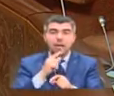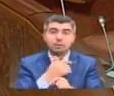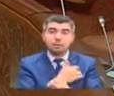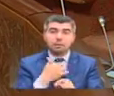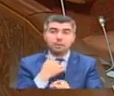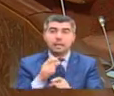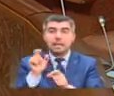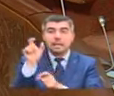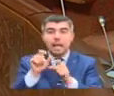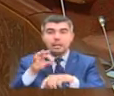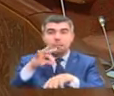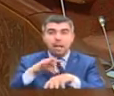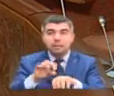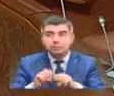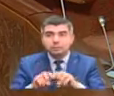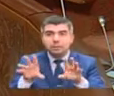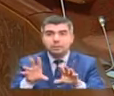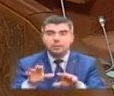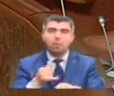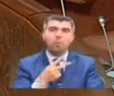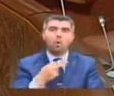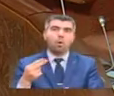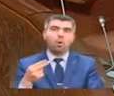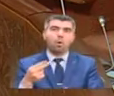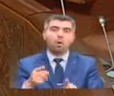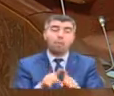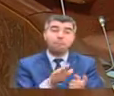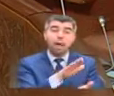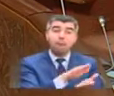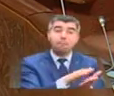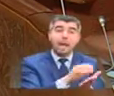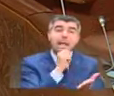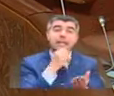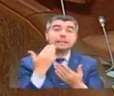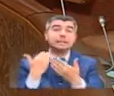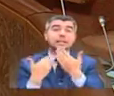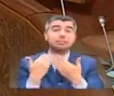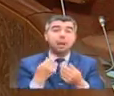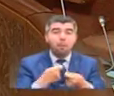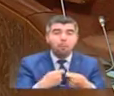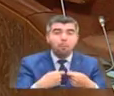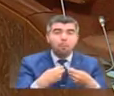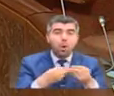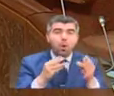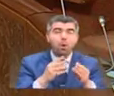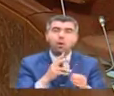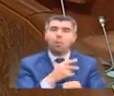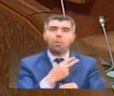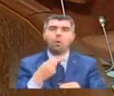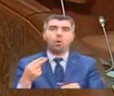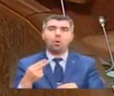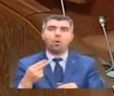السوق، محاربة الاحتكار، محاربة الزيادة في الأسعار، محاربة